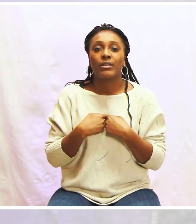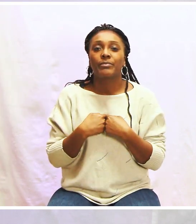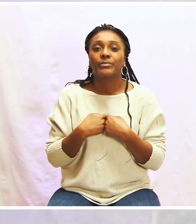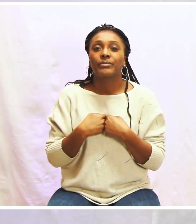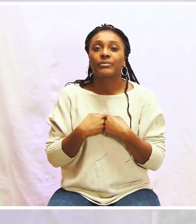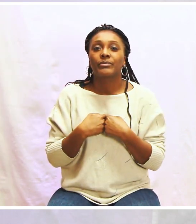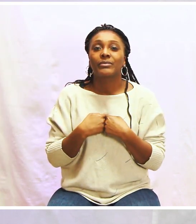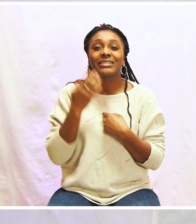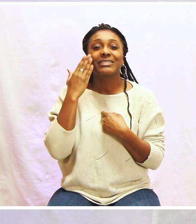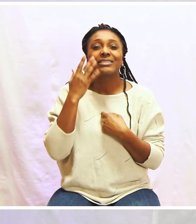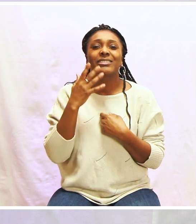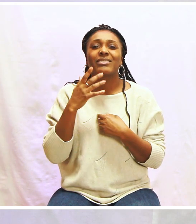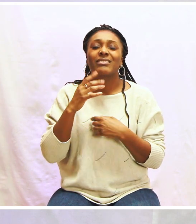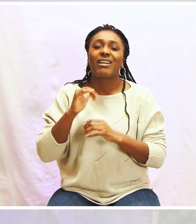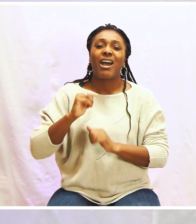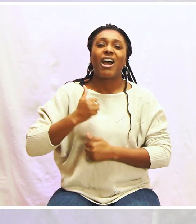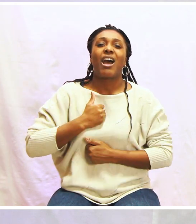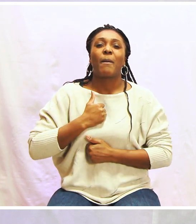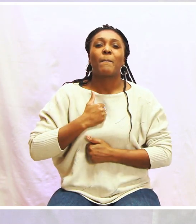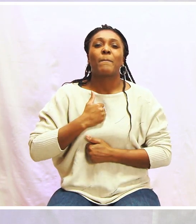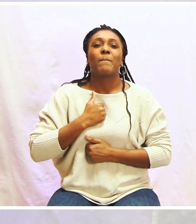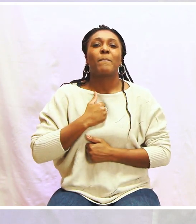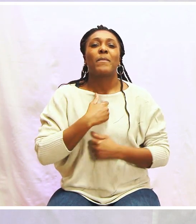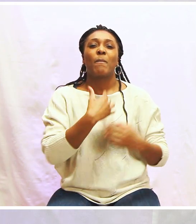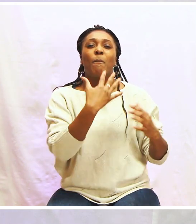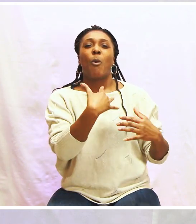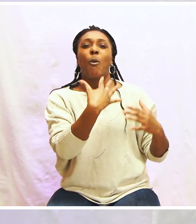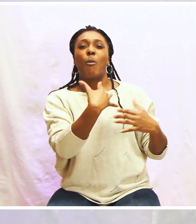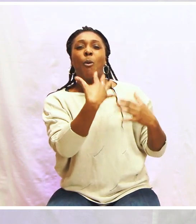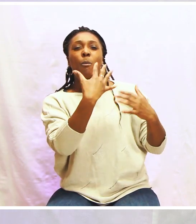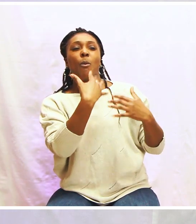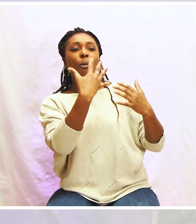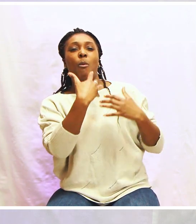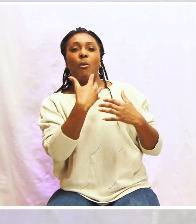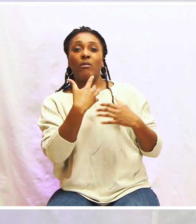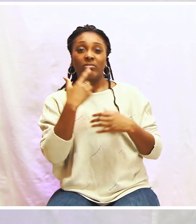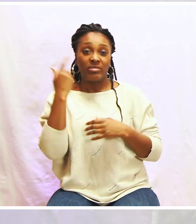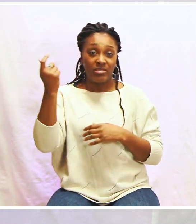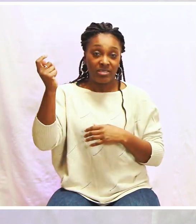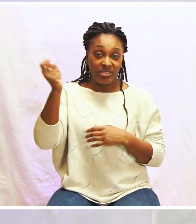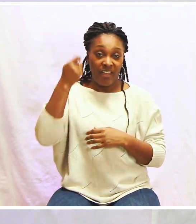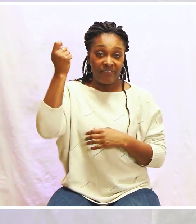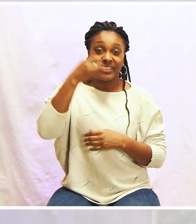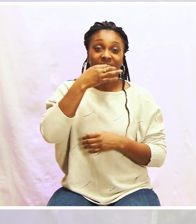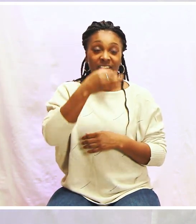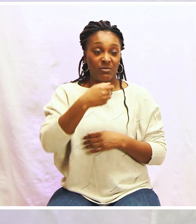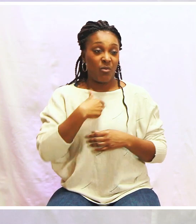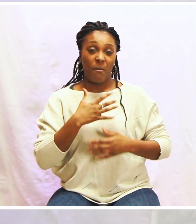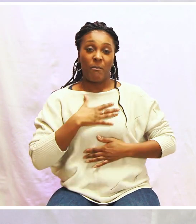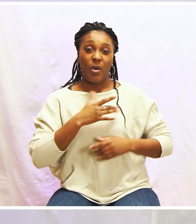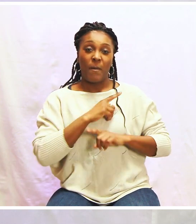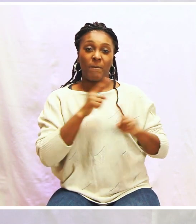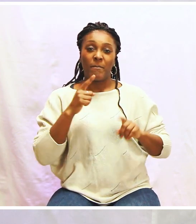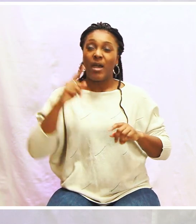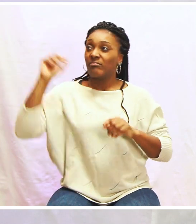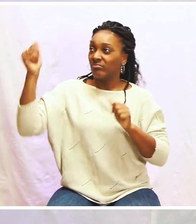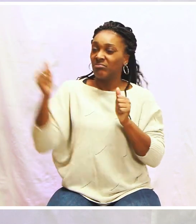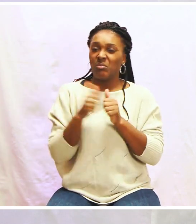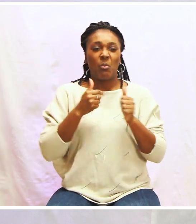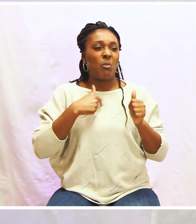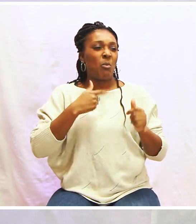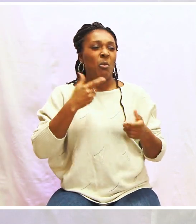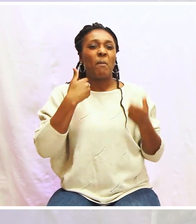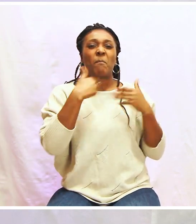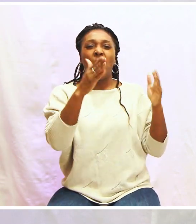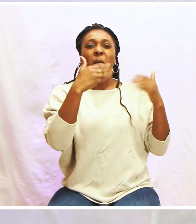contre moi, disait David, et c'est pas moi qui vais les craindre, parce que Dieu est avec moi, je les taille en pièces. Parce que